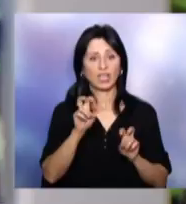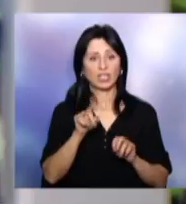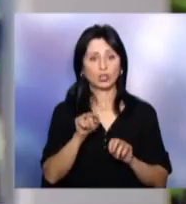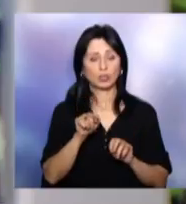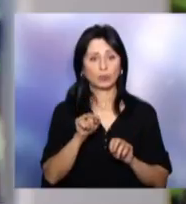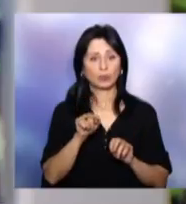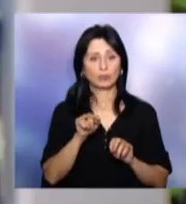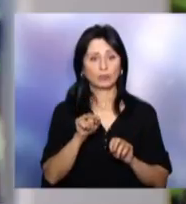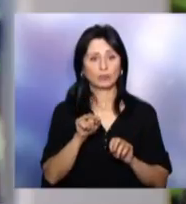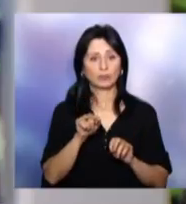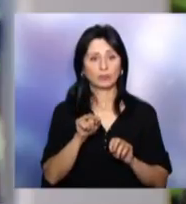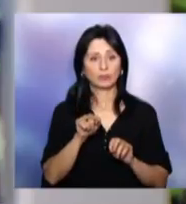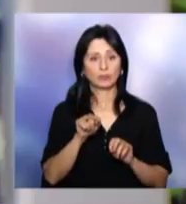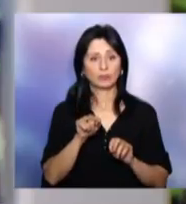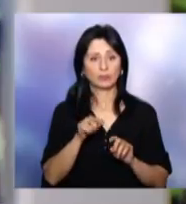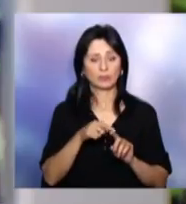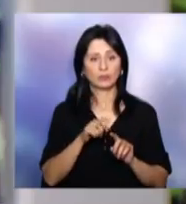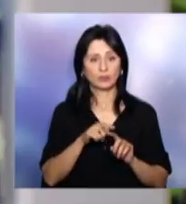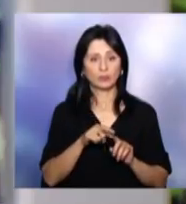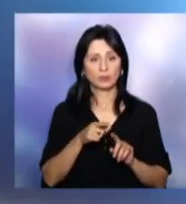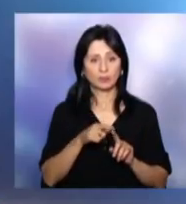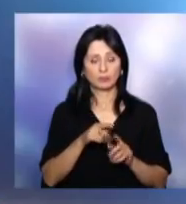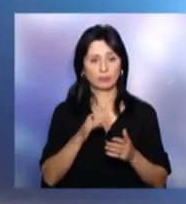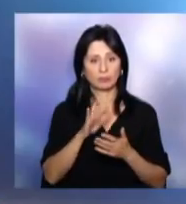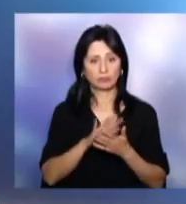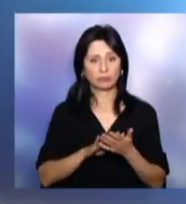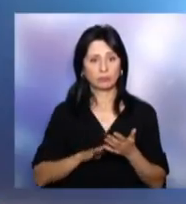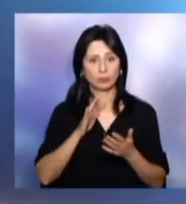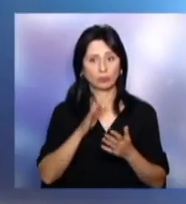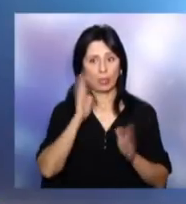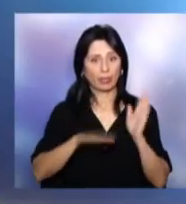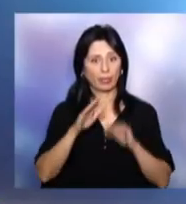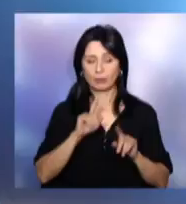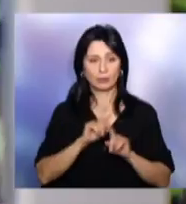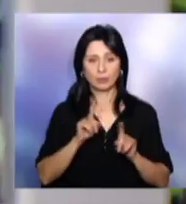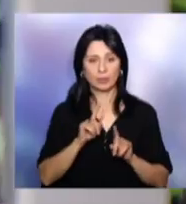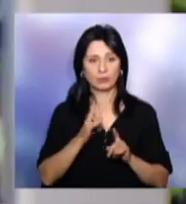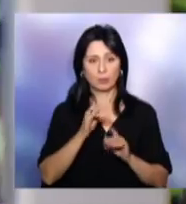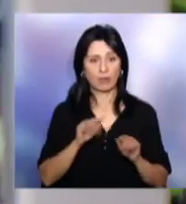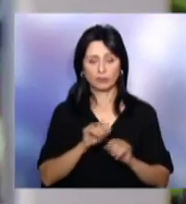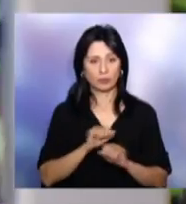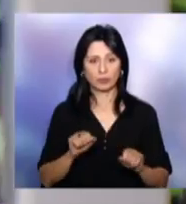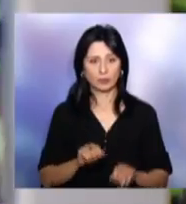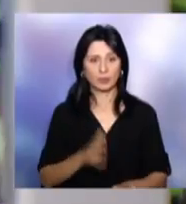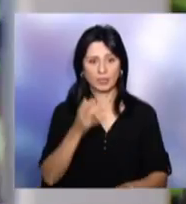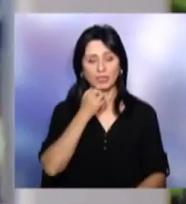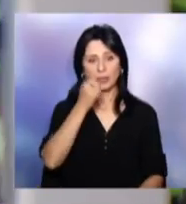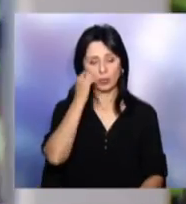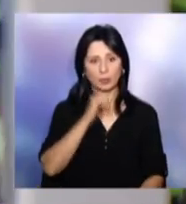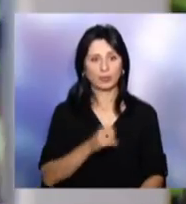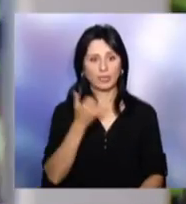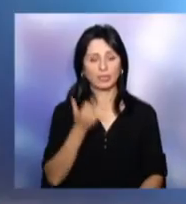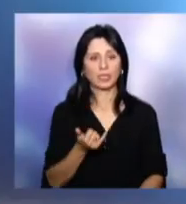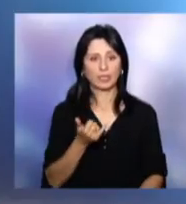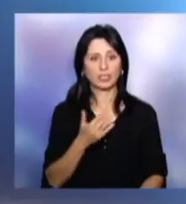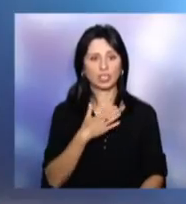წოდებული ეს გამოყელვა დაუდვილობა, დიახ, ხო, ვეძახით, არ გაჩნდეს ბავშვებში. ძალიან დიდი მადლობა.